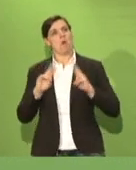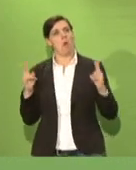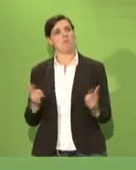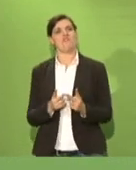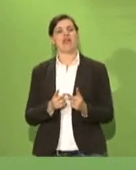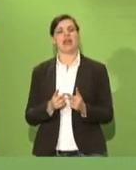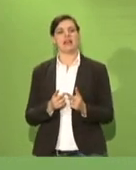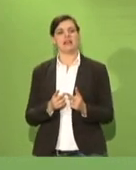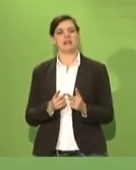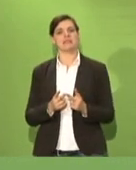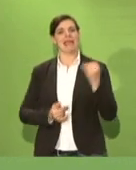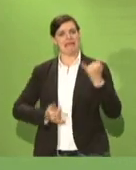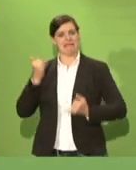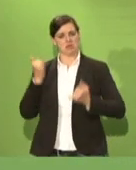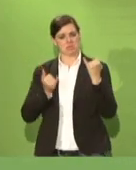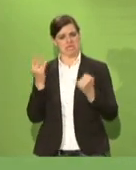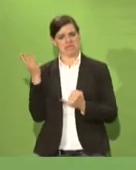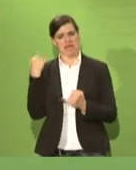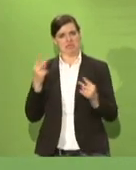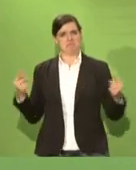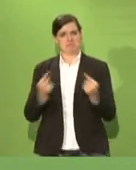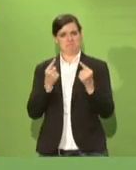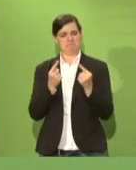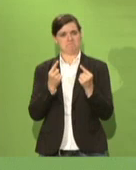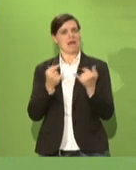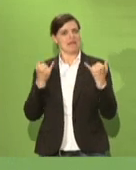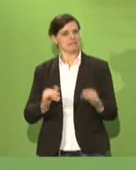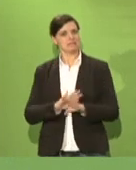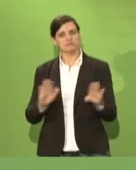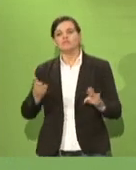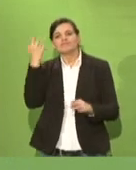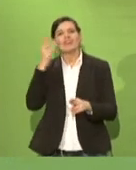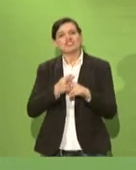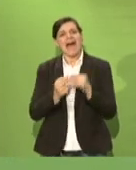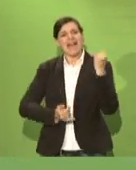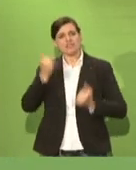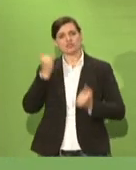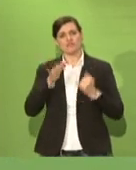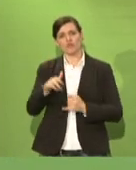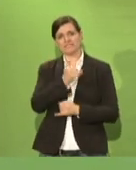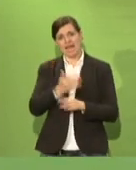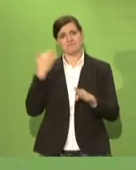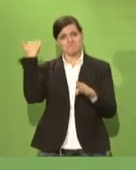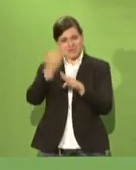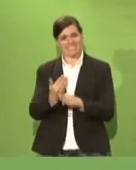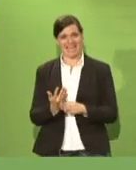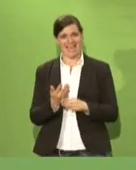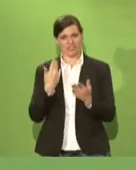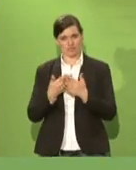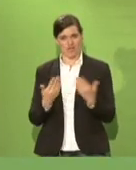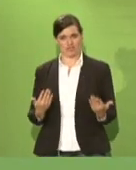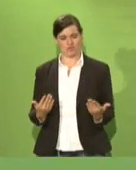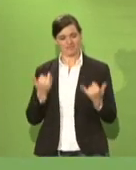und Industrie gegeneinander standen. Denken wir an die Stahlindustrie. In den letzten 15 Jahren sind hier